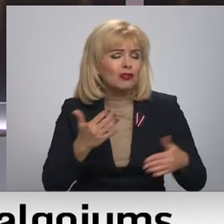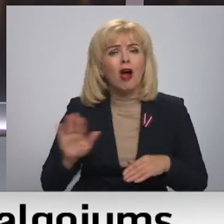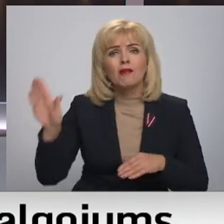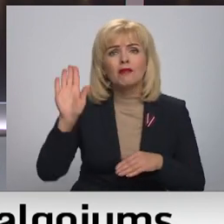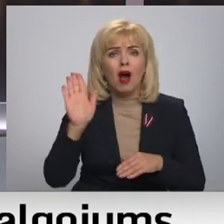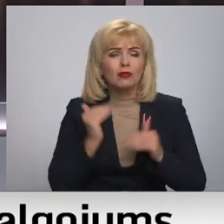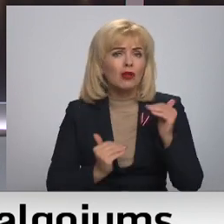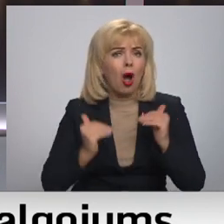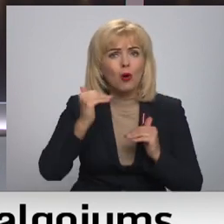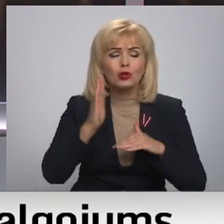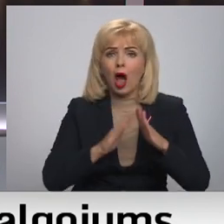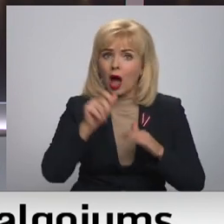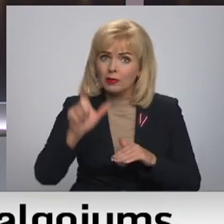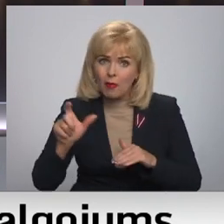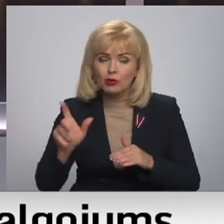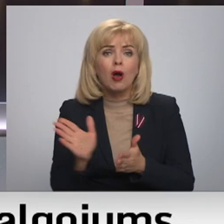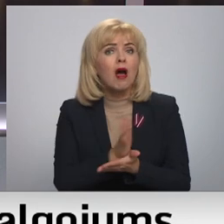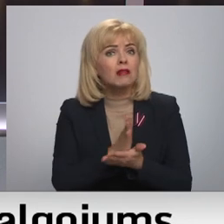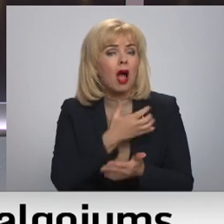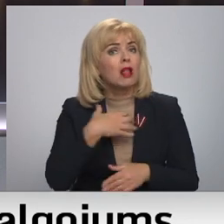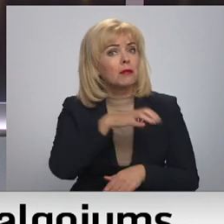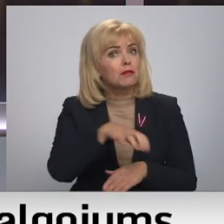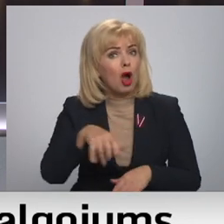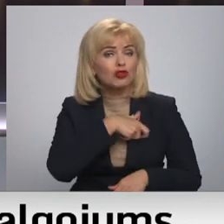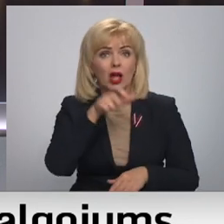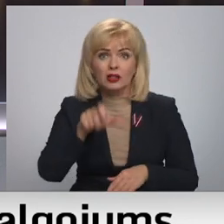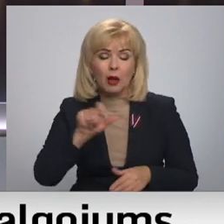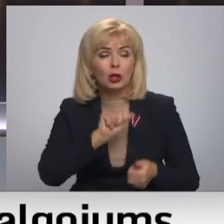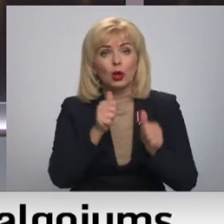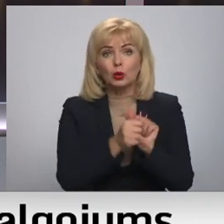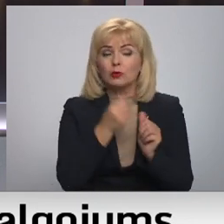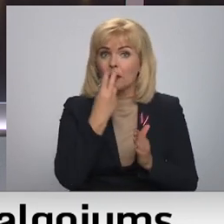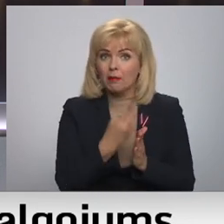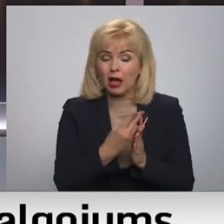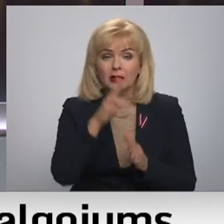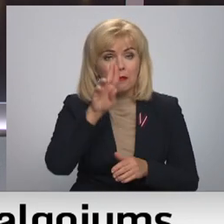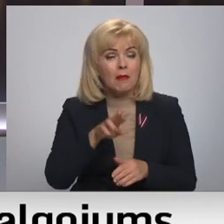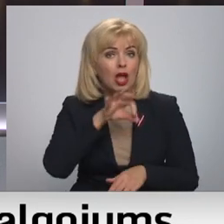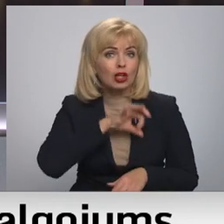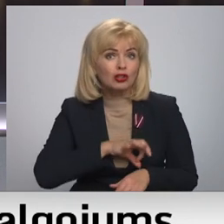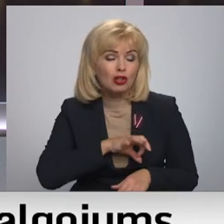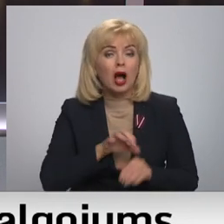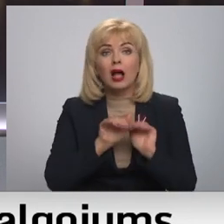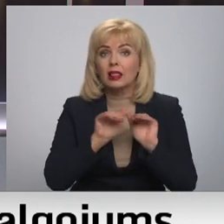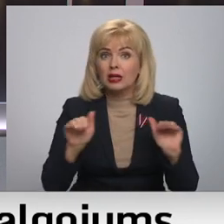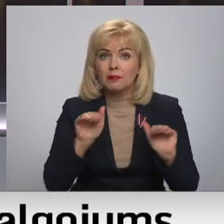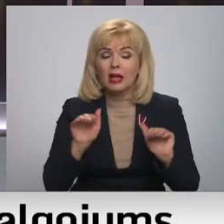augstāko amatpersonu un daļai pašvaldību deputātu. Grozījumi paredz noteikt mēneša algas līmeni valsts pārvaldē